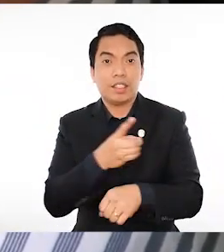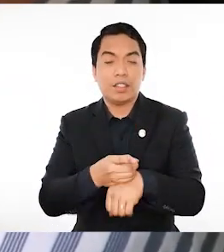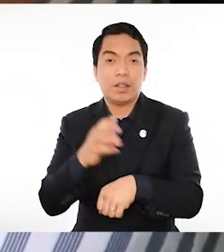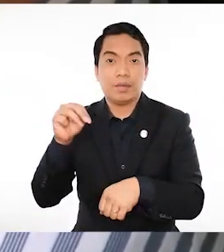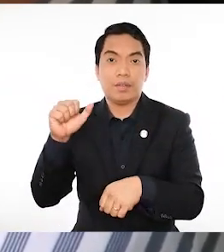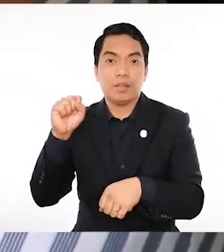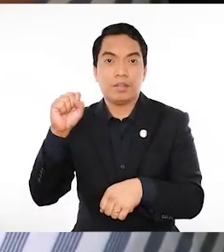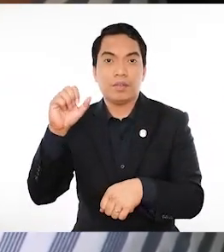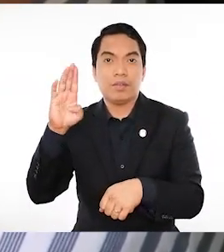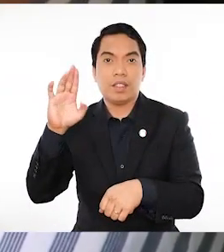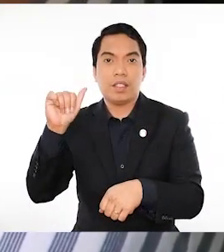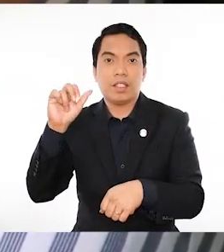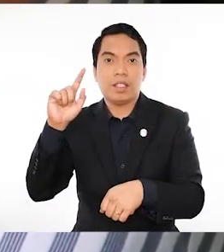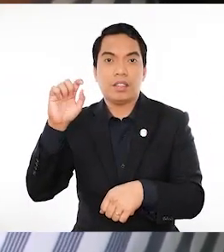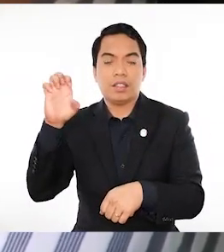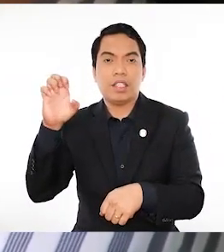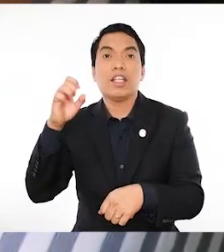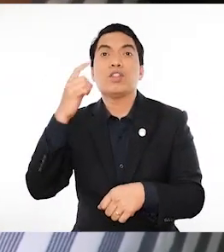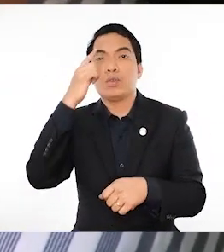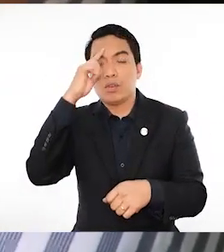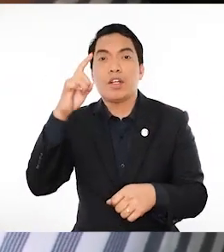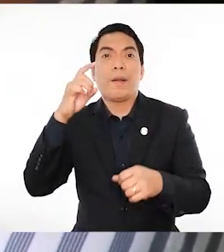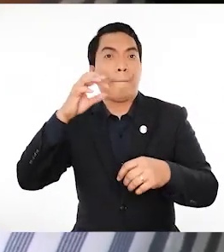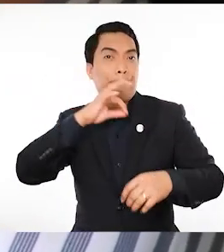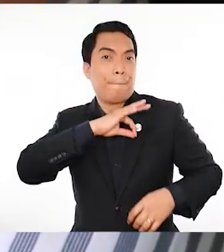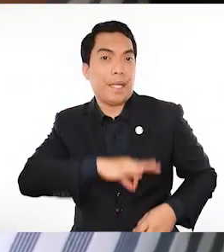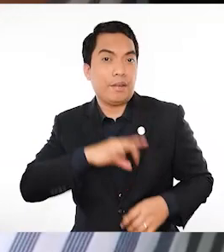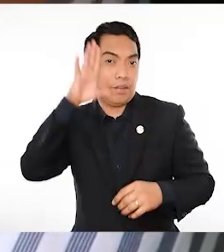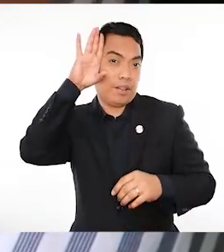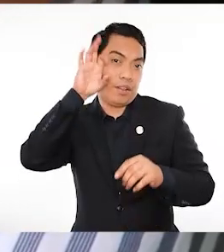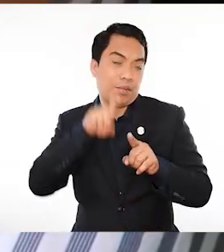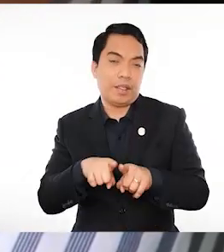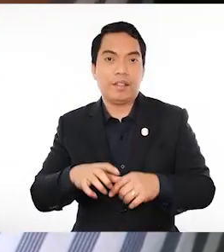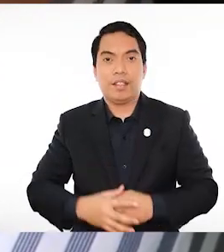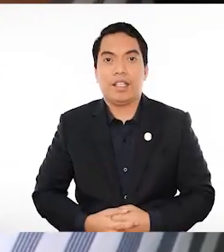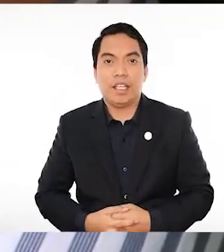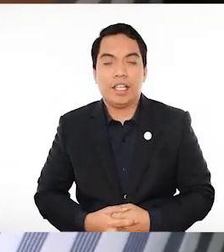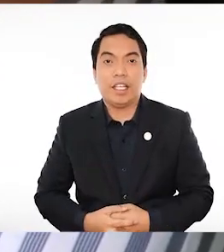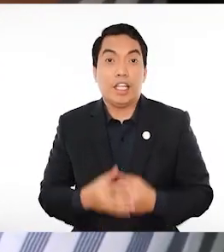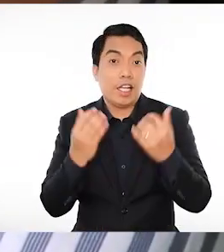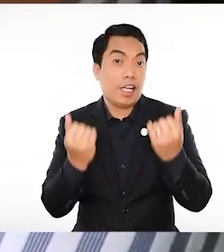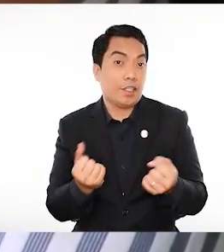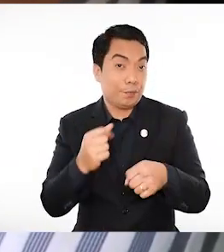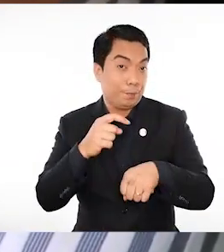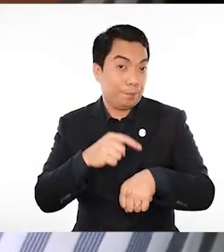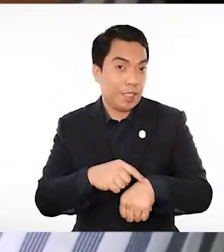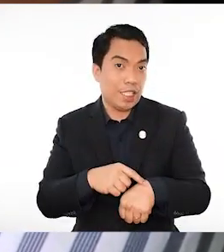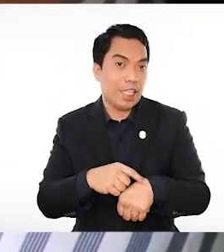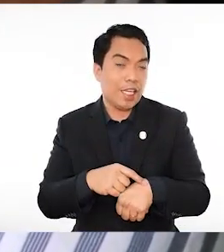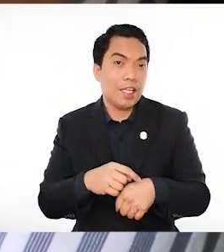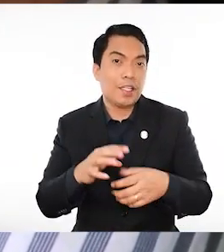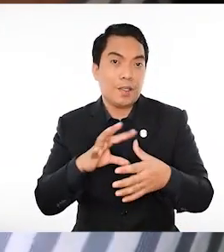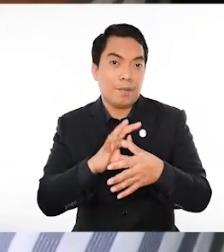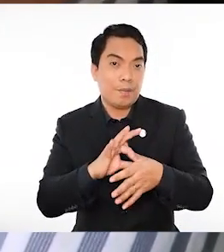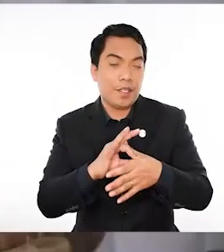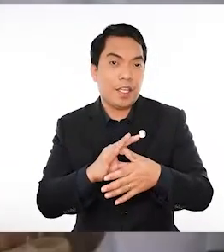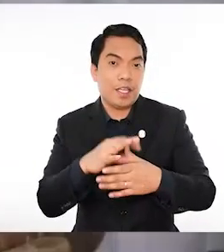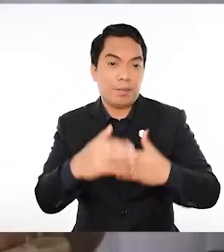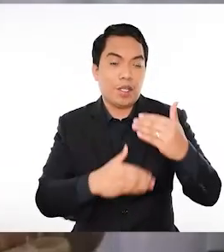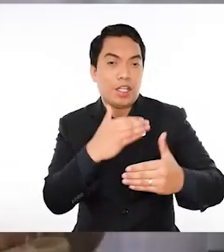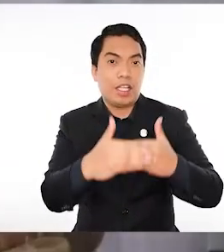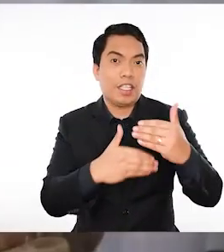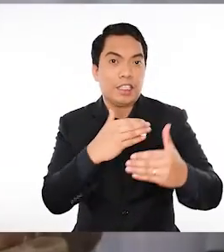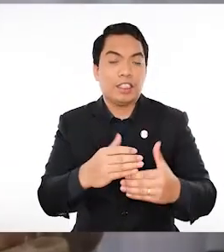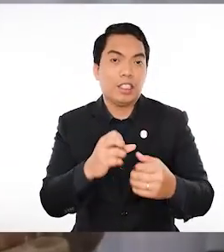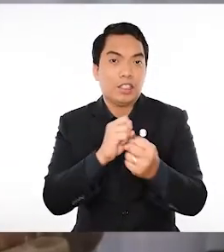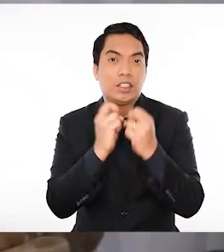na patuloy namang pinakikinabangan ng mga kapatid. Sa pagkakataong ito, isang meat processing seminar naman ang